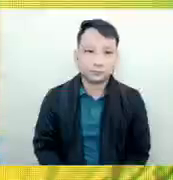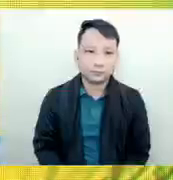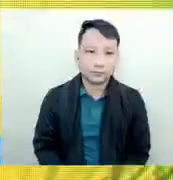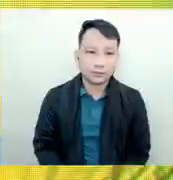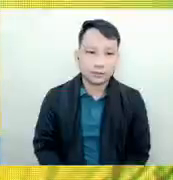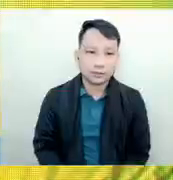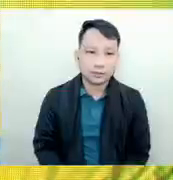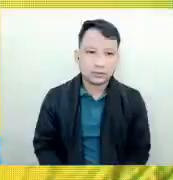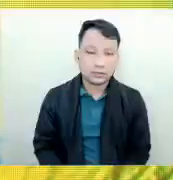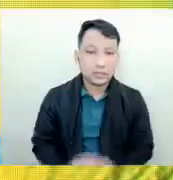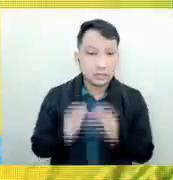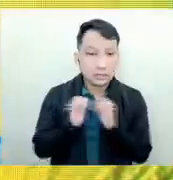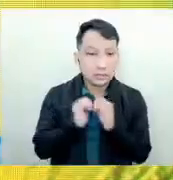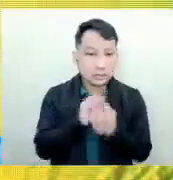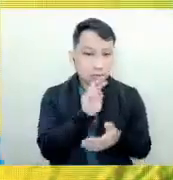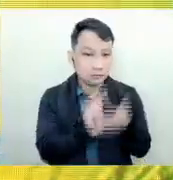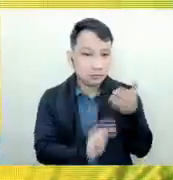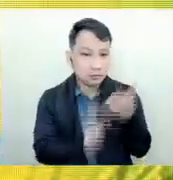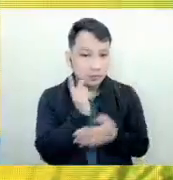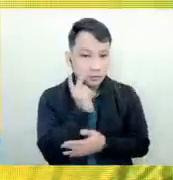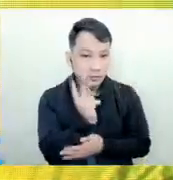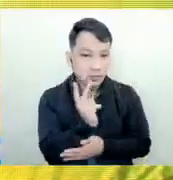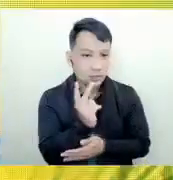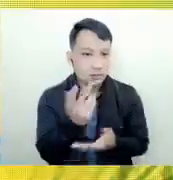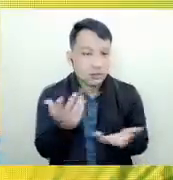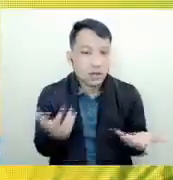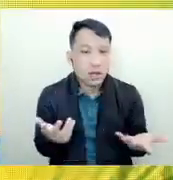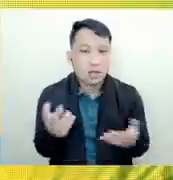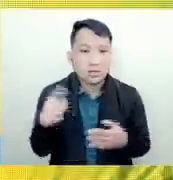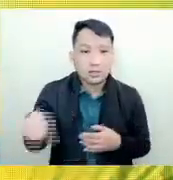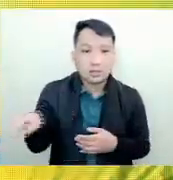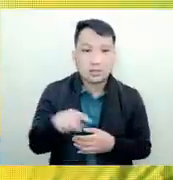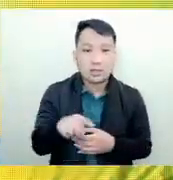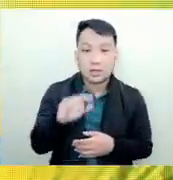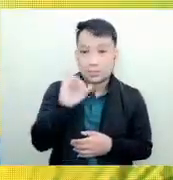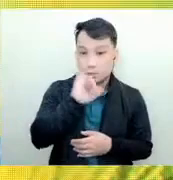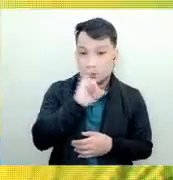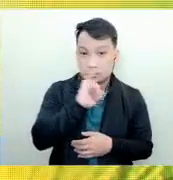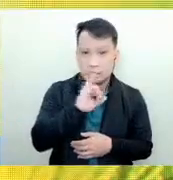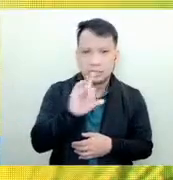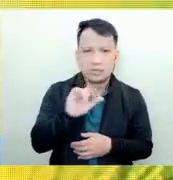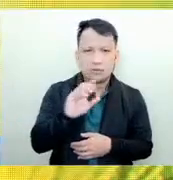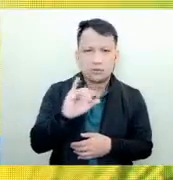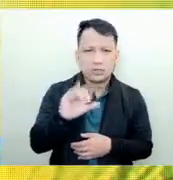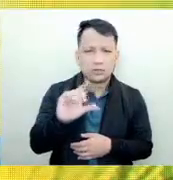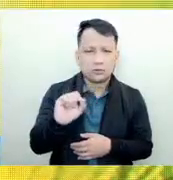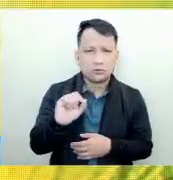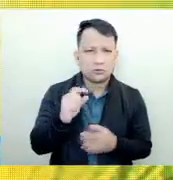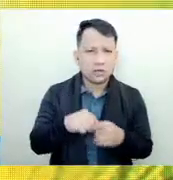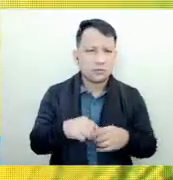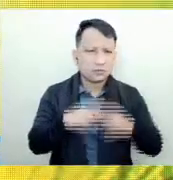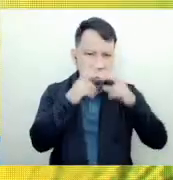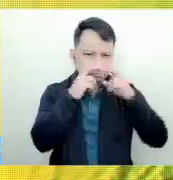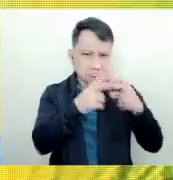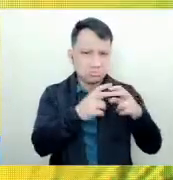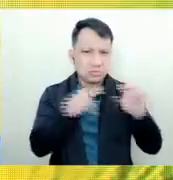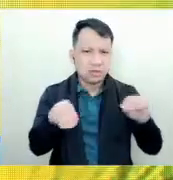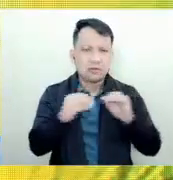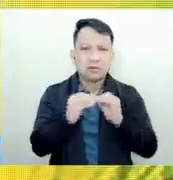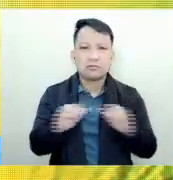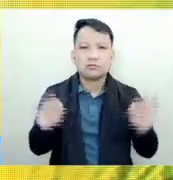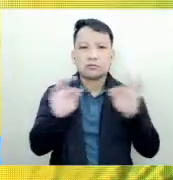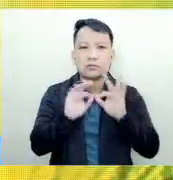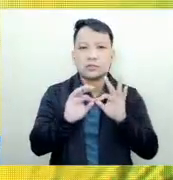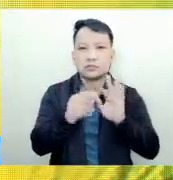Isa sa mga binabantayan sa paglalaan ng COVID-19 situation ay ang Iloilo City. Kaya naman hindi na raw magiging choosy ang mga tagroon sa brand ng